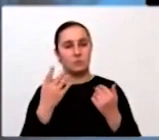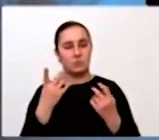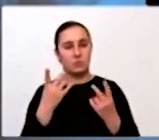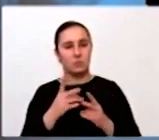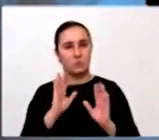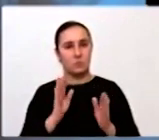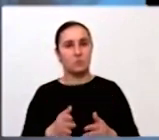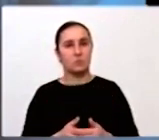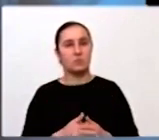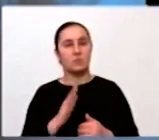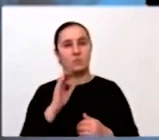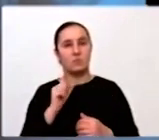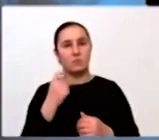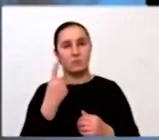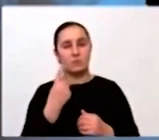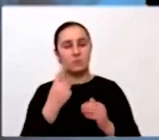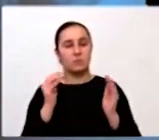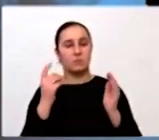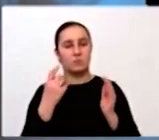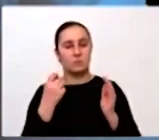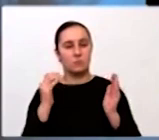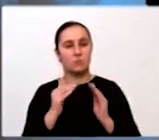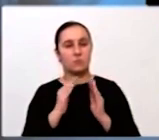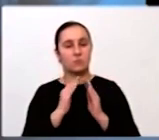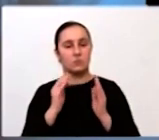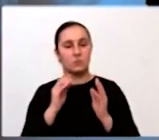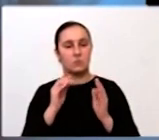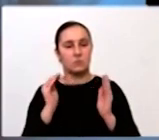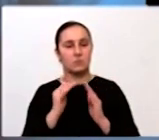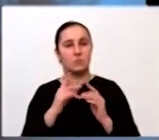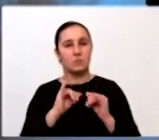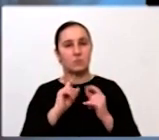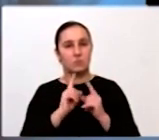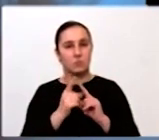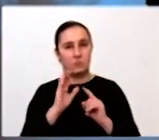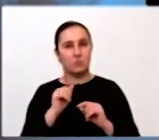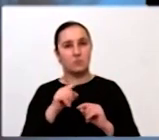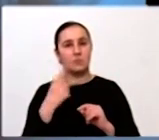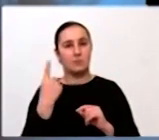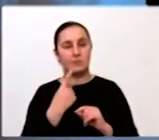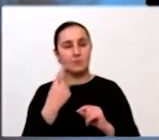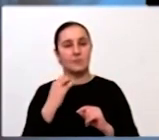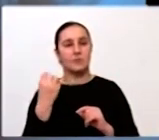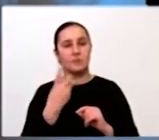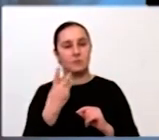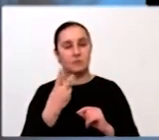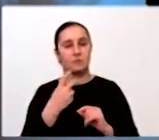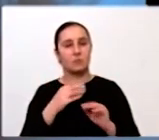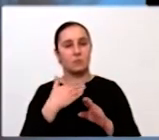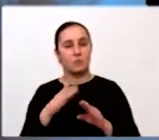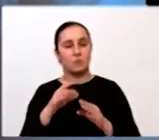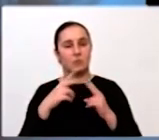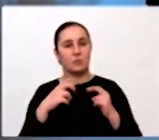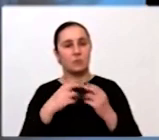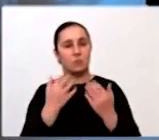bo'ladi. Demak, biroz hajmini o'zgartiramiz. Va birinchi va ikkinchi bo'limni